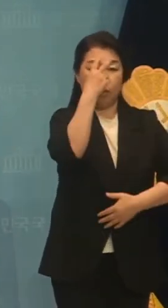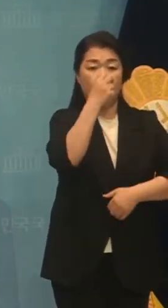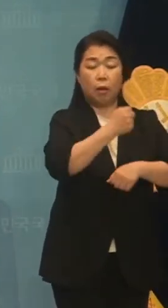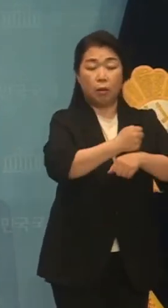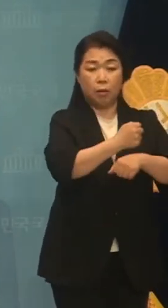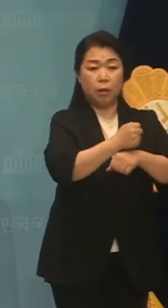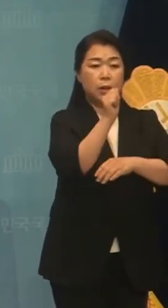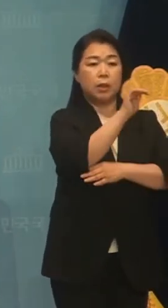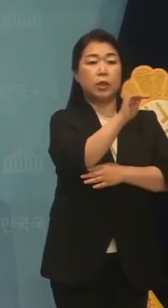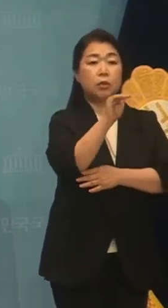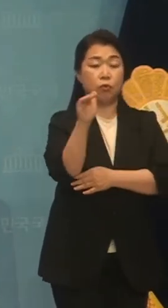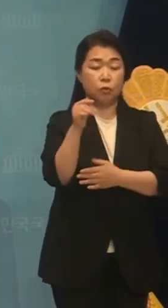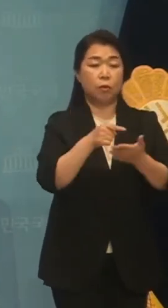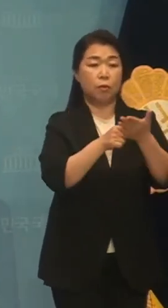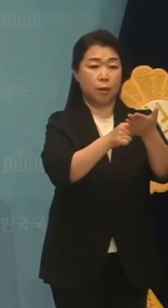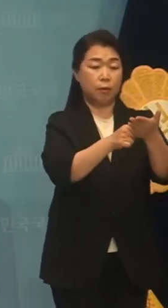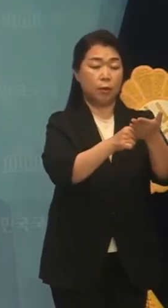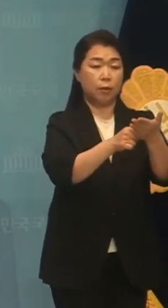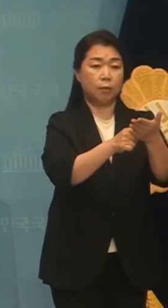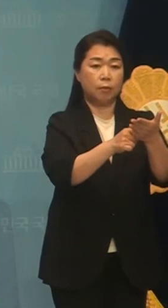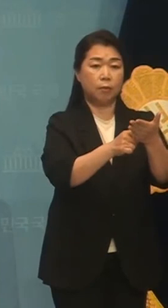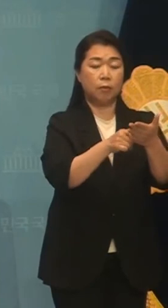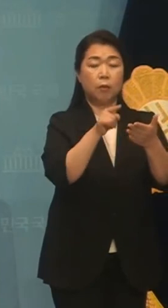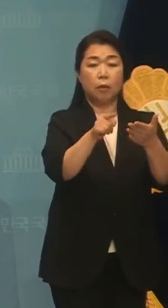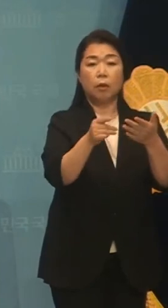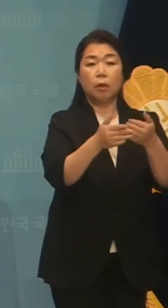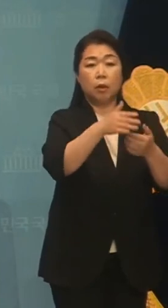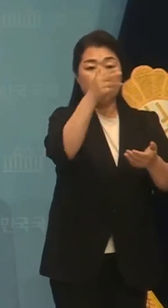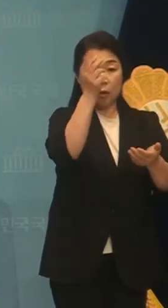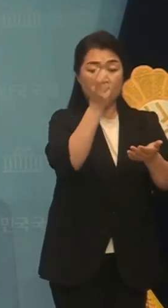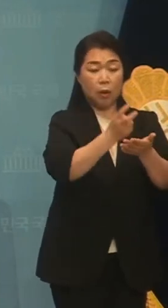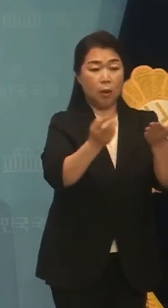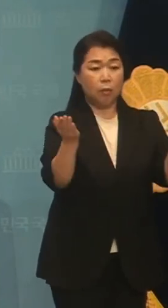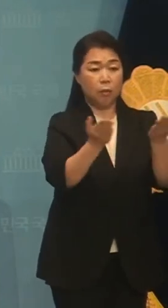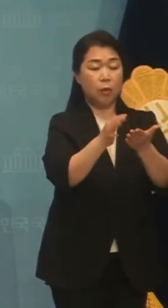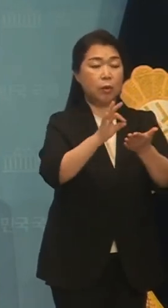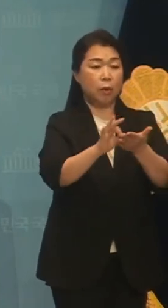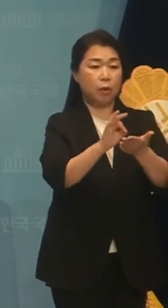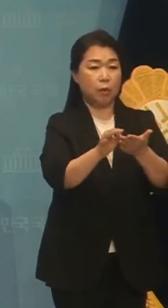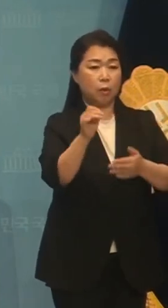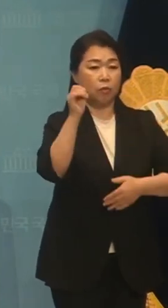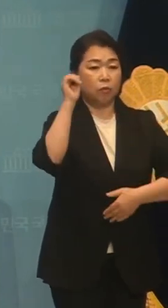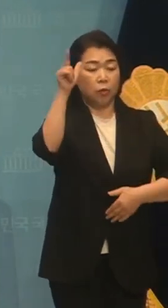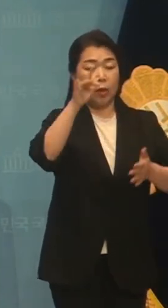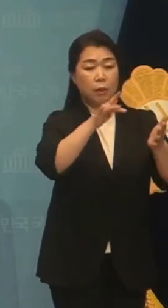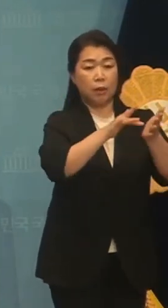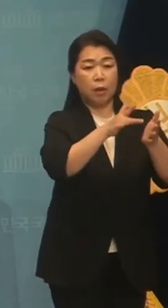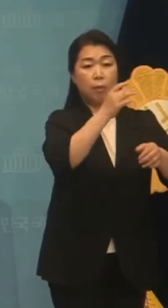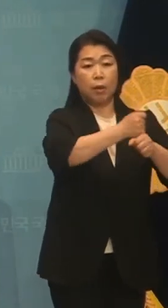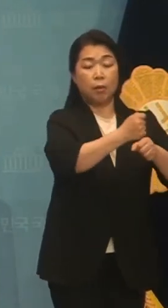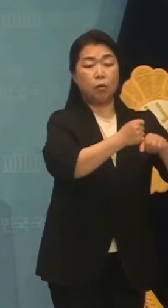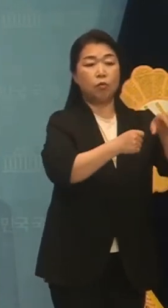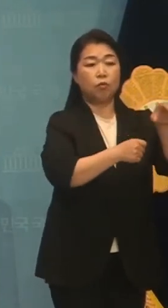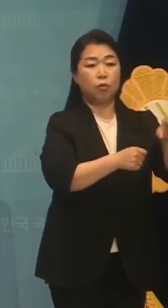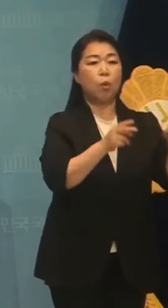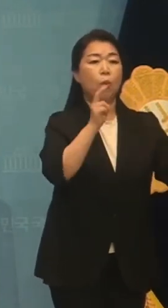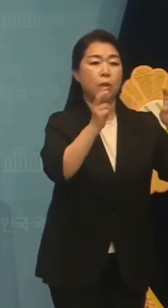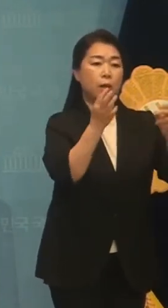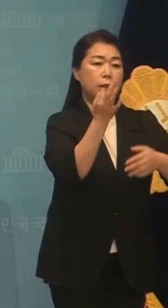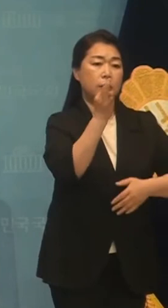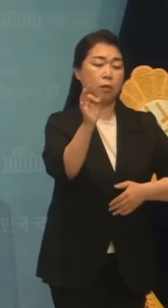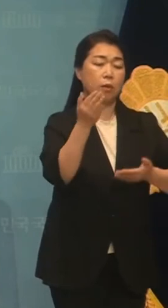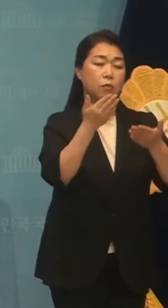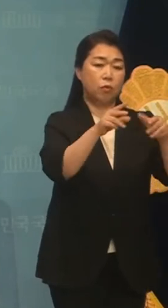관리받는 기준을 말합니다. 이를 적용해서 우수한 의약품 제조 과정이 있는 회사에게